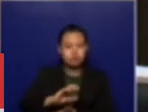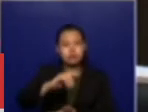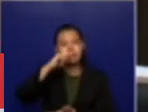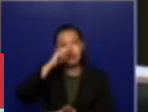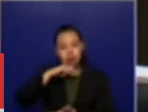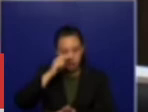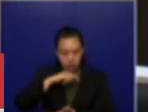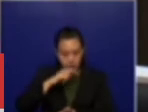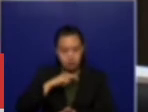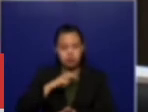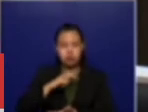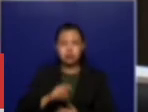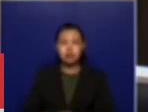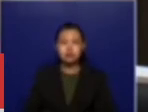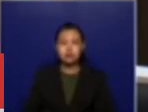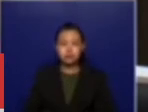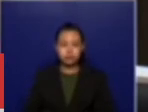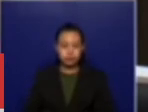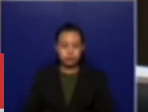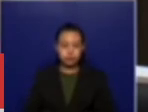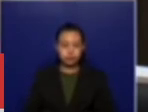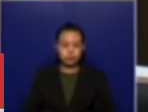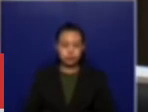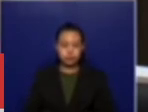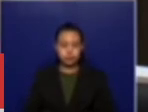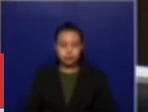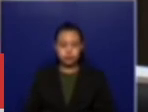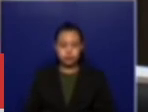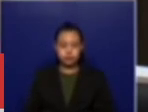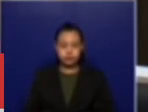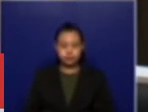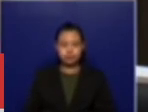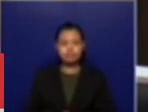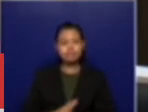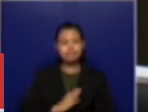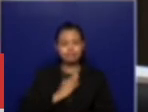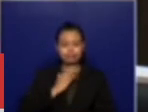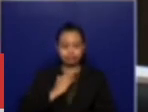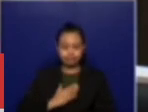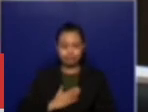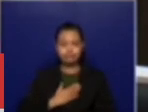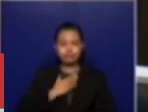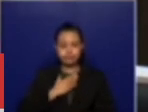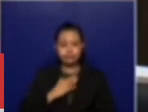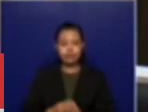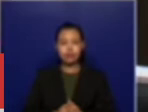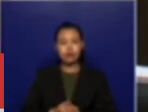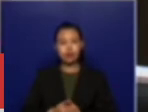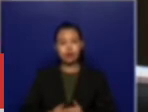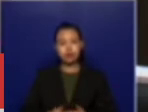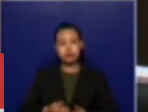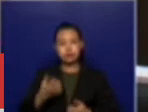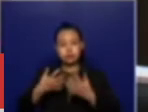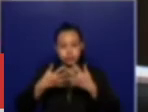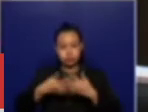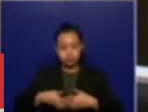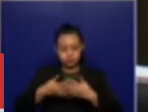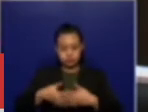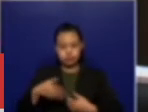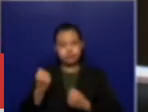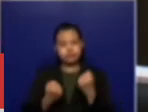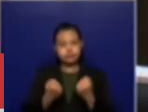Industry Country นะครับหน้าภาคภูมิใจครับเราเป็นผู้ผลิตรถยนต์กระบะขนาด1ตัน